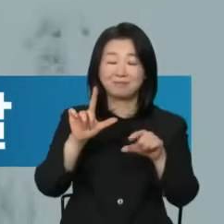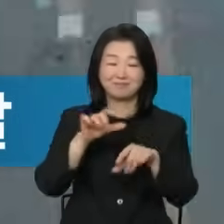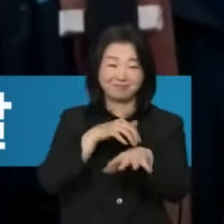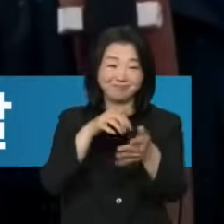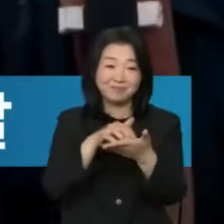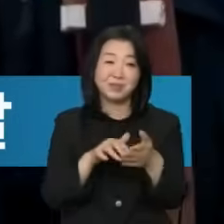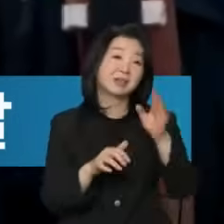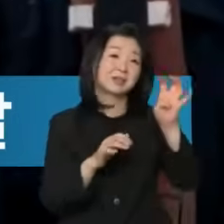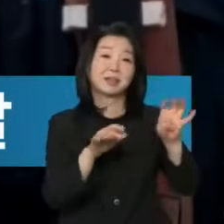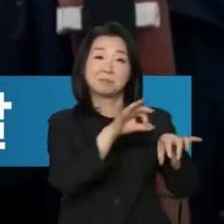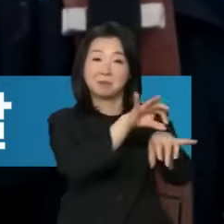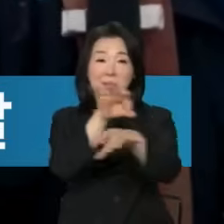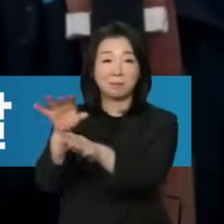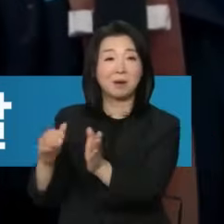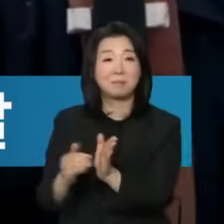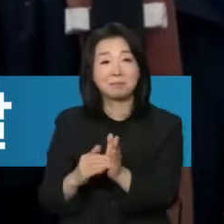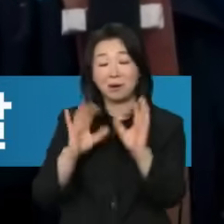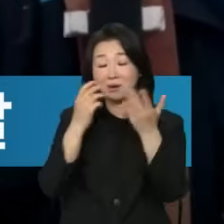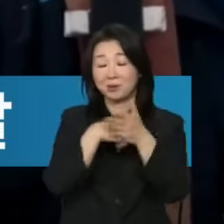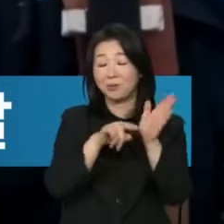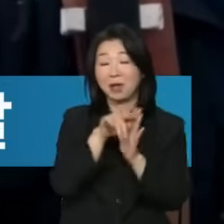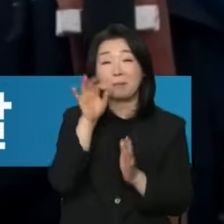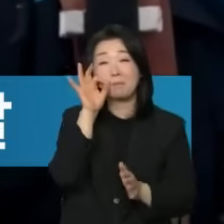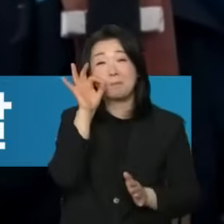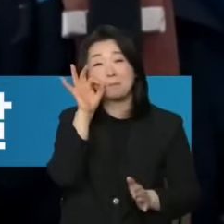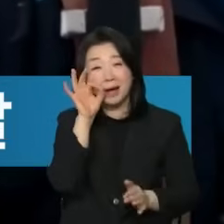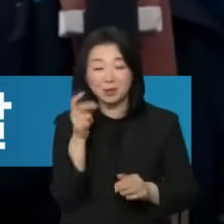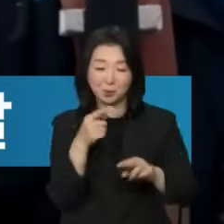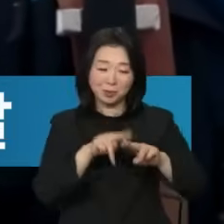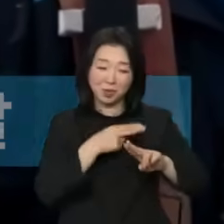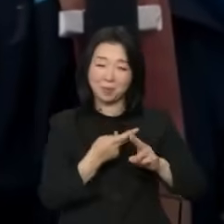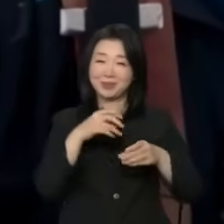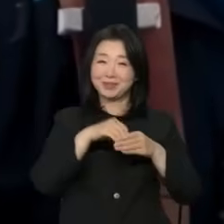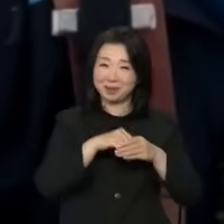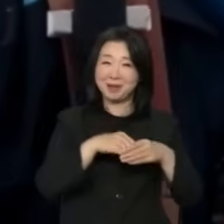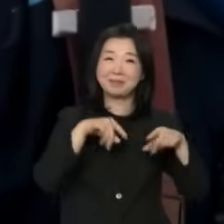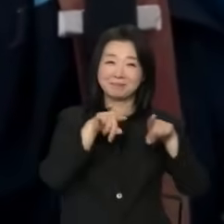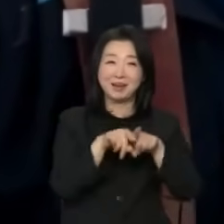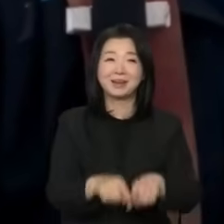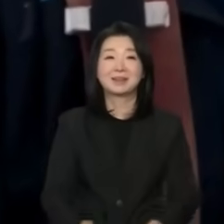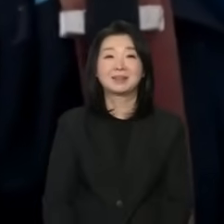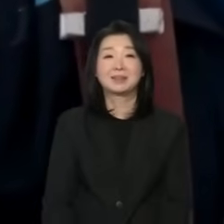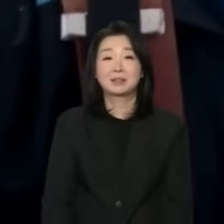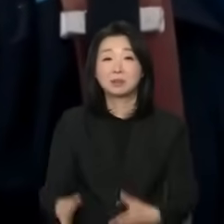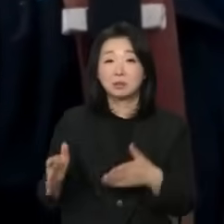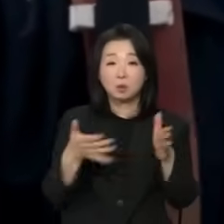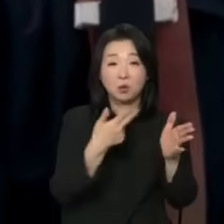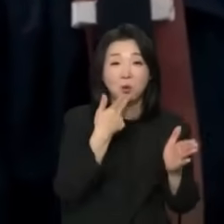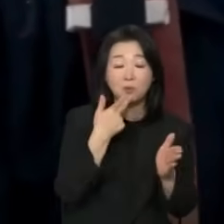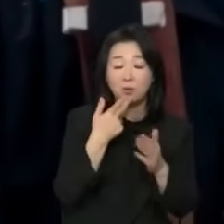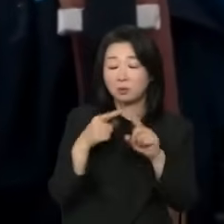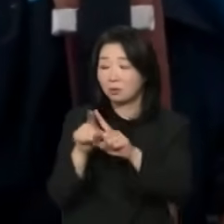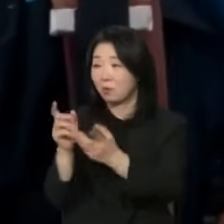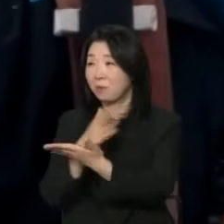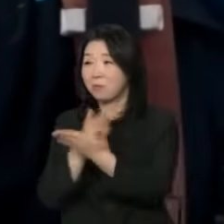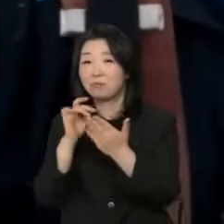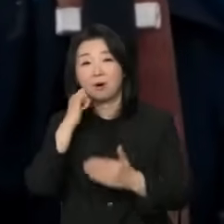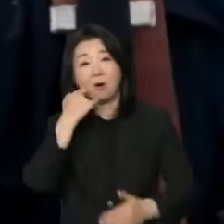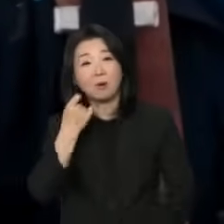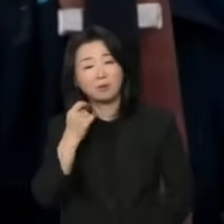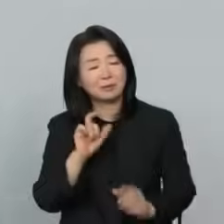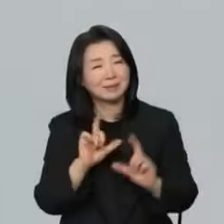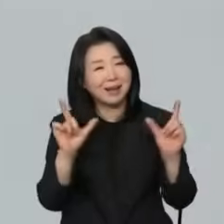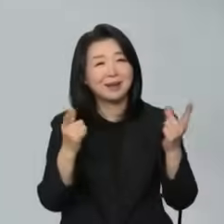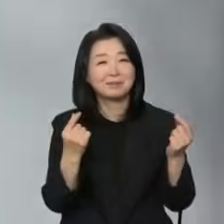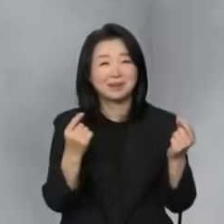칠면조를 배달했는데 어린이들을 위해 사탕 같은 작은 선물도 담아둔다고 하네요. 도로도 없고 서로 베풀기 어려운